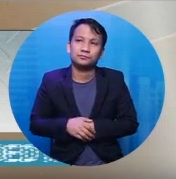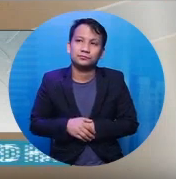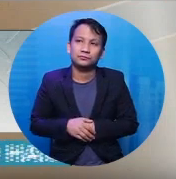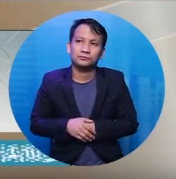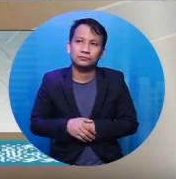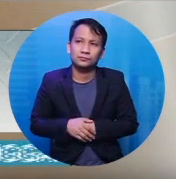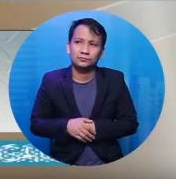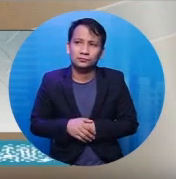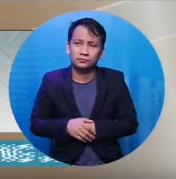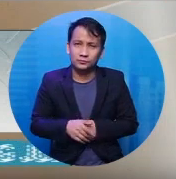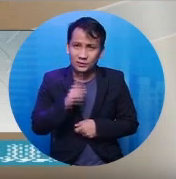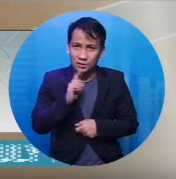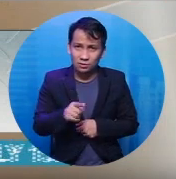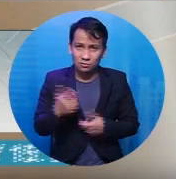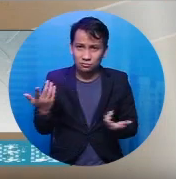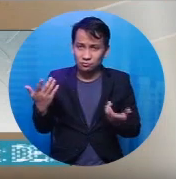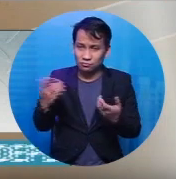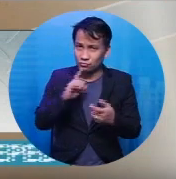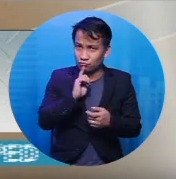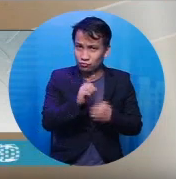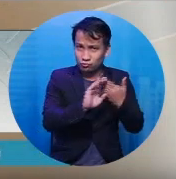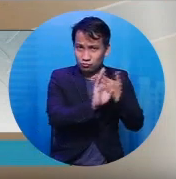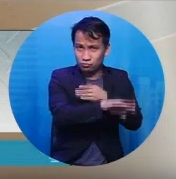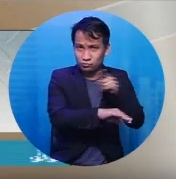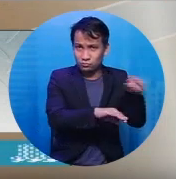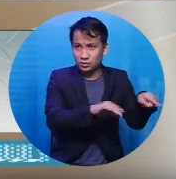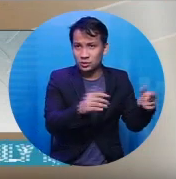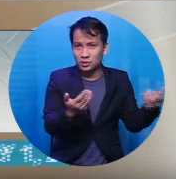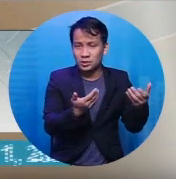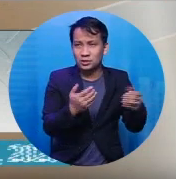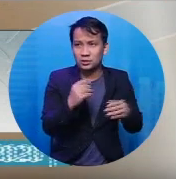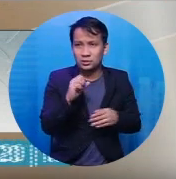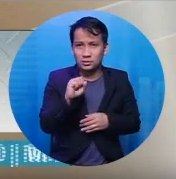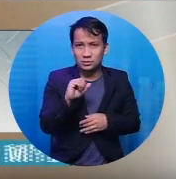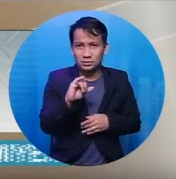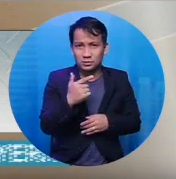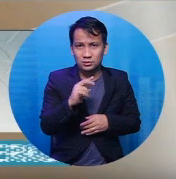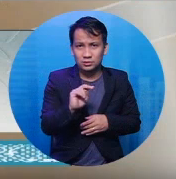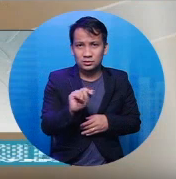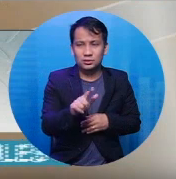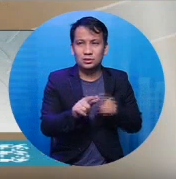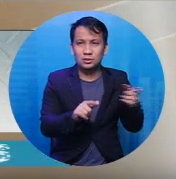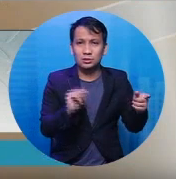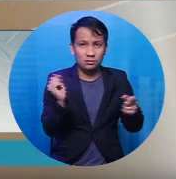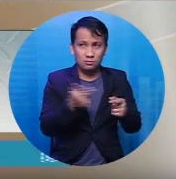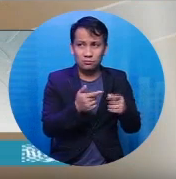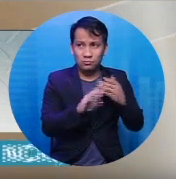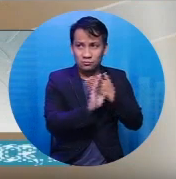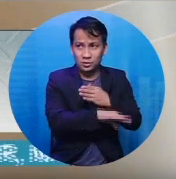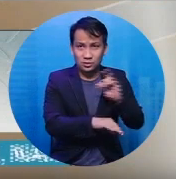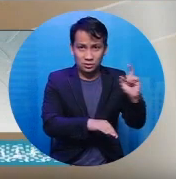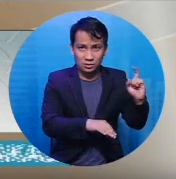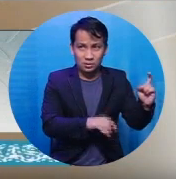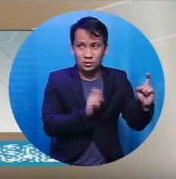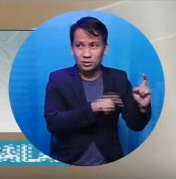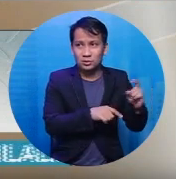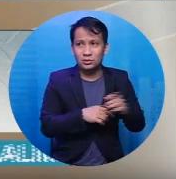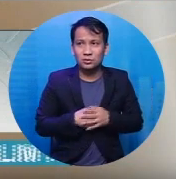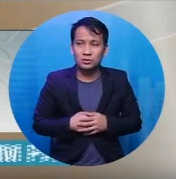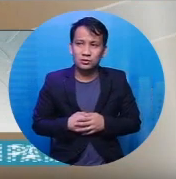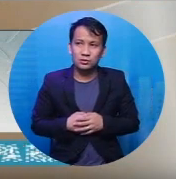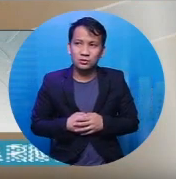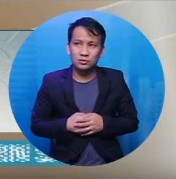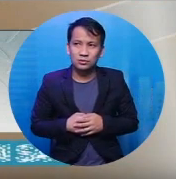Sir, totoo ba siya nagkipagbalikan ka sa yung ex? Wala, hindi ka nagbalikan, ano, idol? Walang magnanakaw, idol,